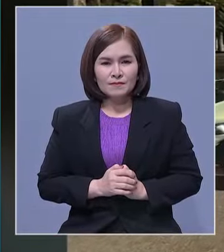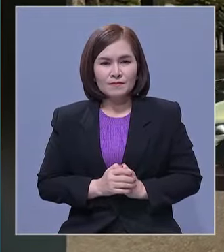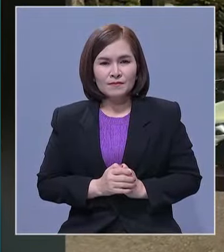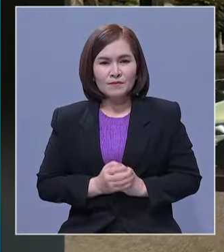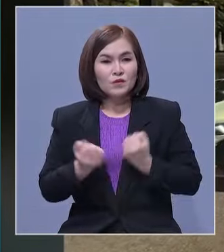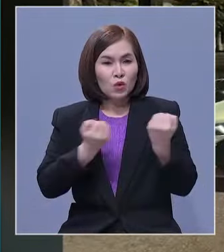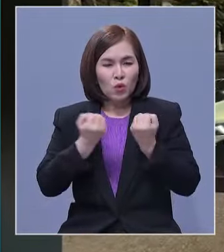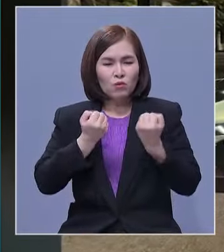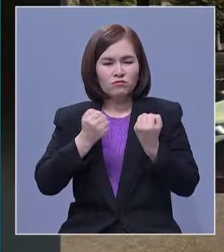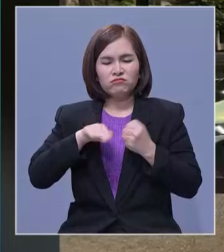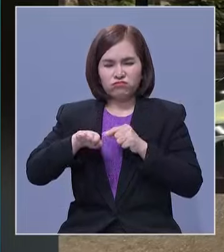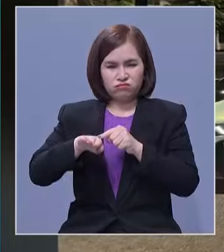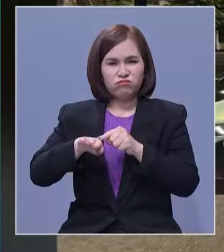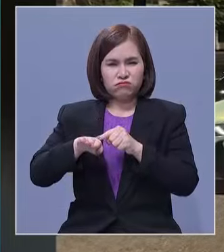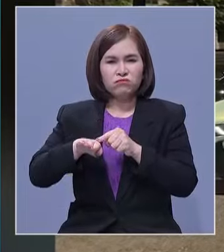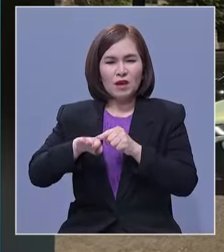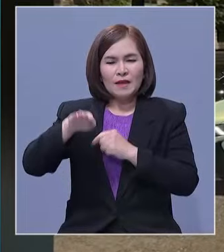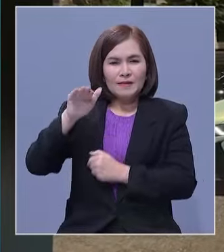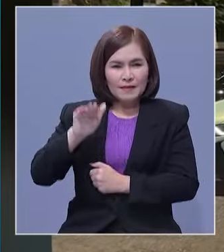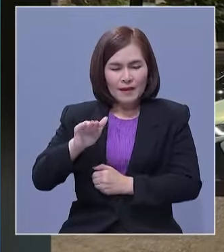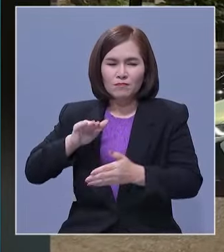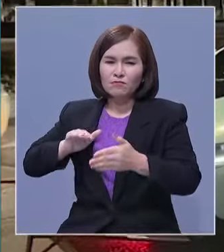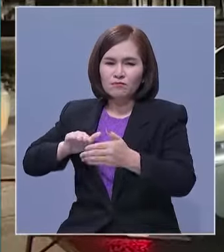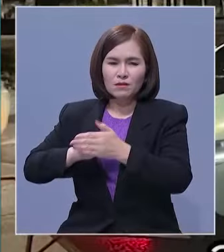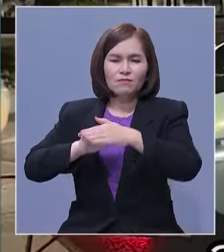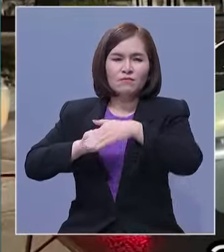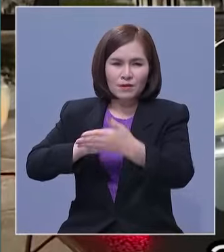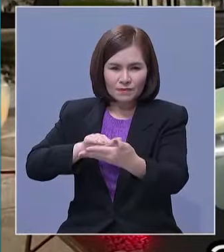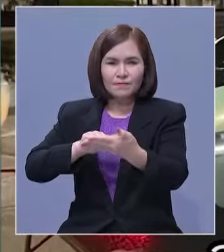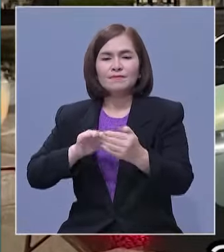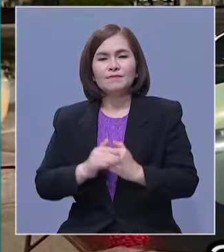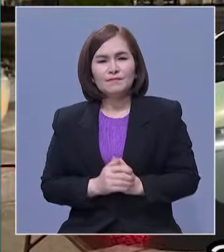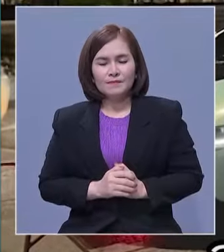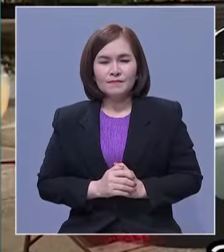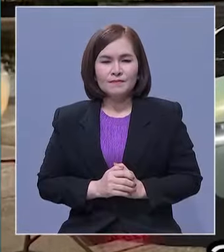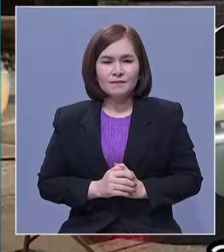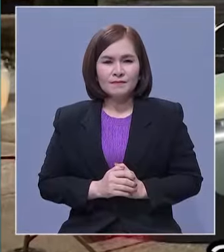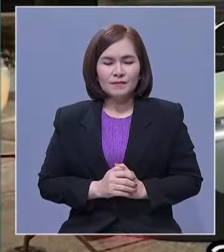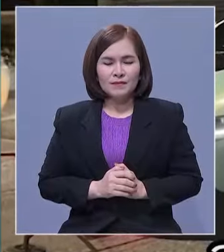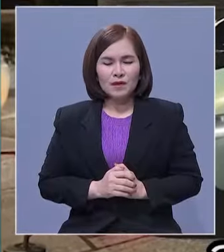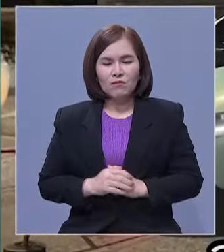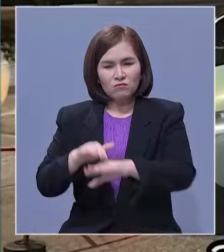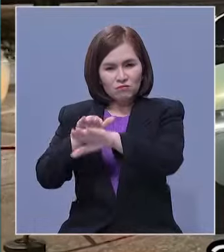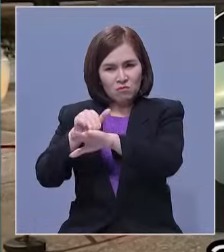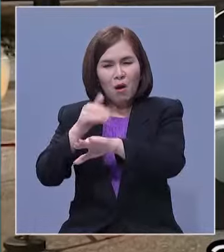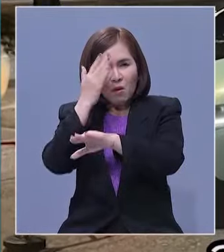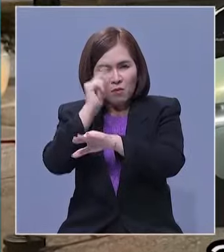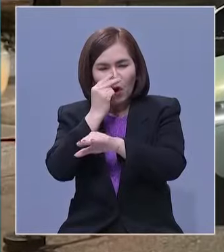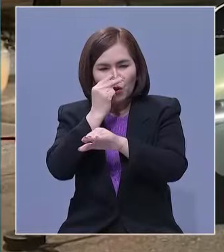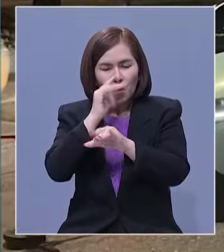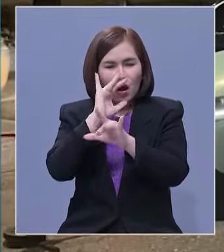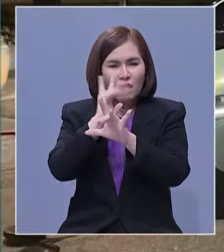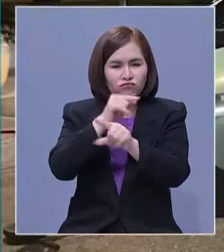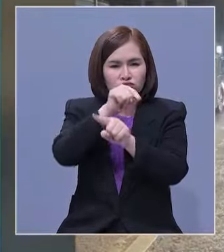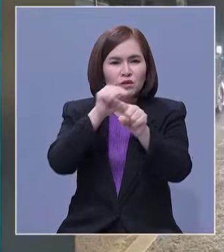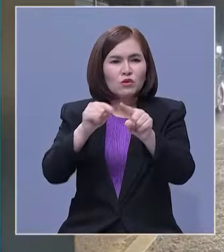เป็นรถรถสปอร์ตใช่มั้ยครับมันมันเงเลยไปไหนไม่ได้นะครับหลังจากนั้นเนี่ยเราก็เชิญเมาวัดแอลกอฮอลนะครับ